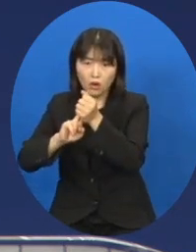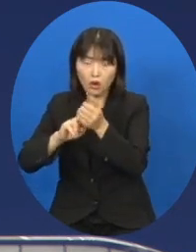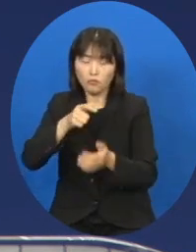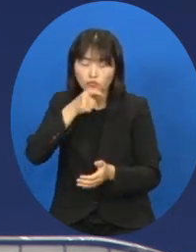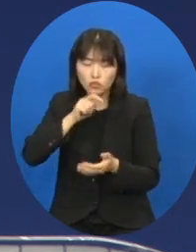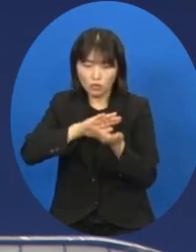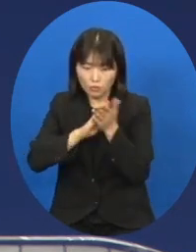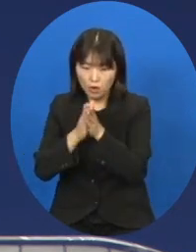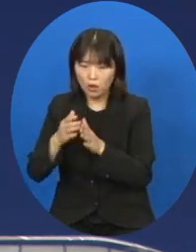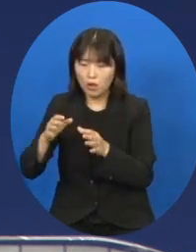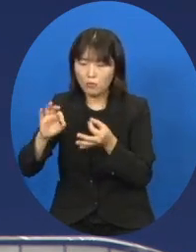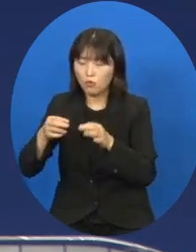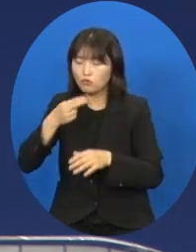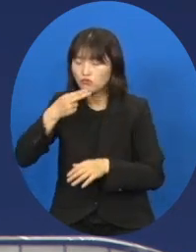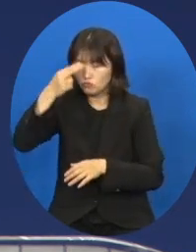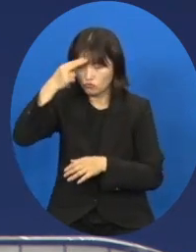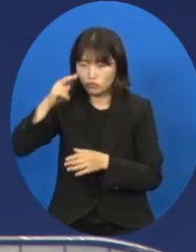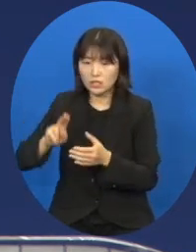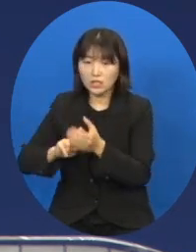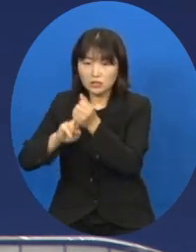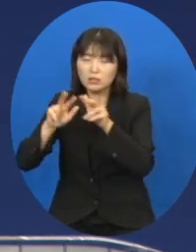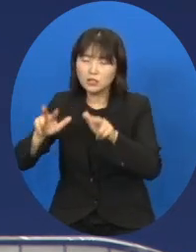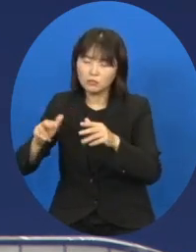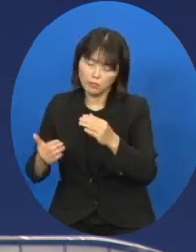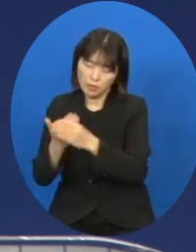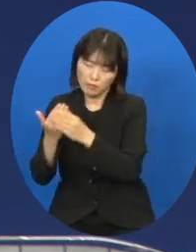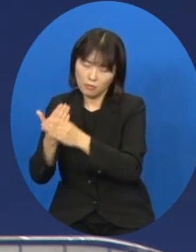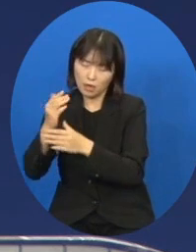기적이 지금도 일어나고 있다는 사실을.